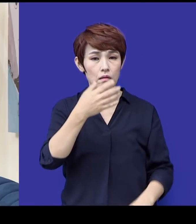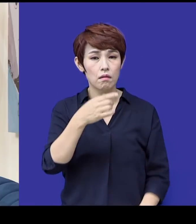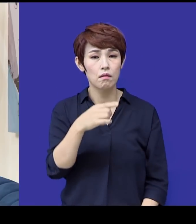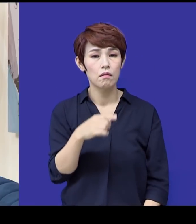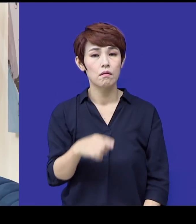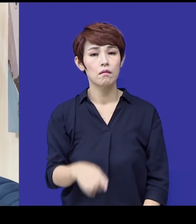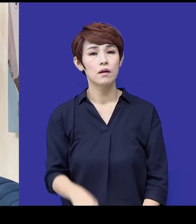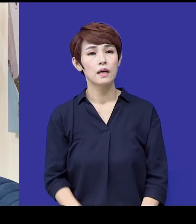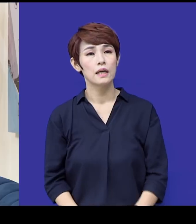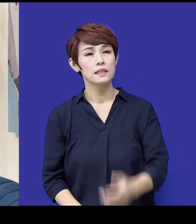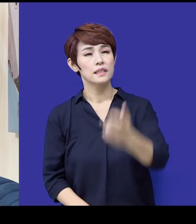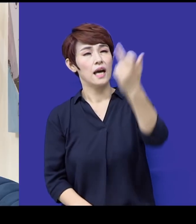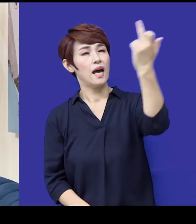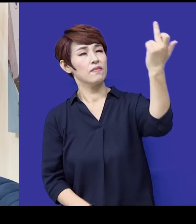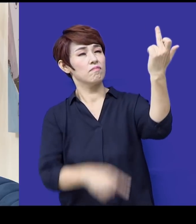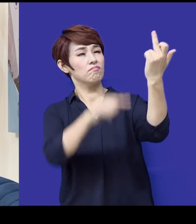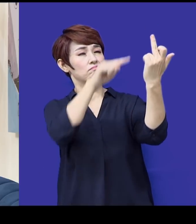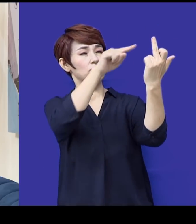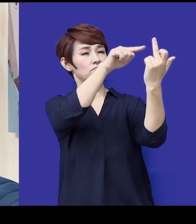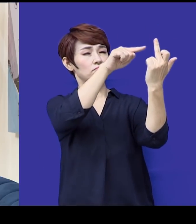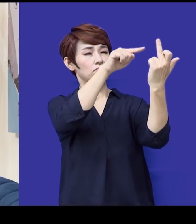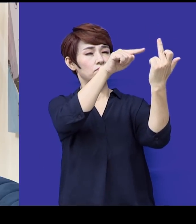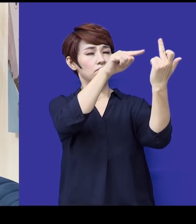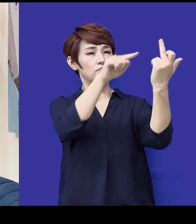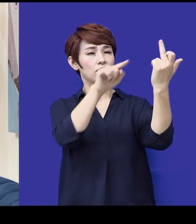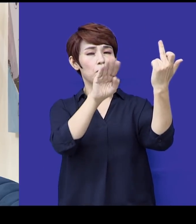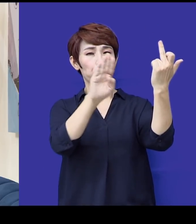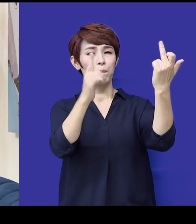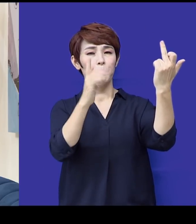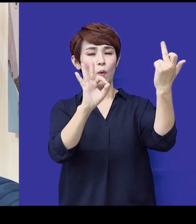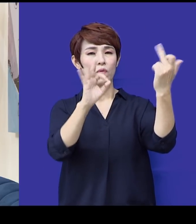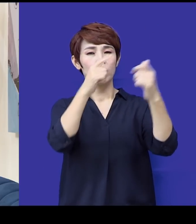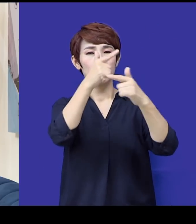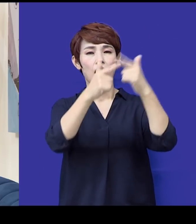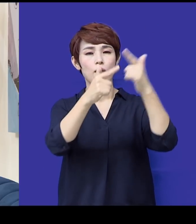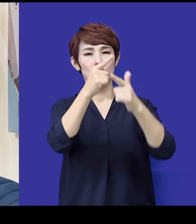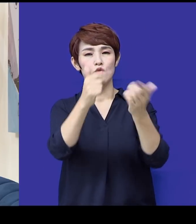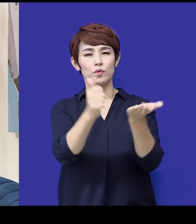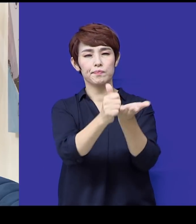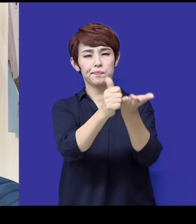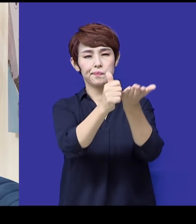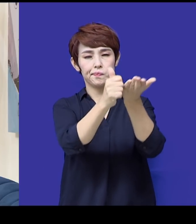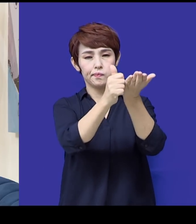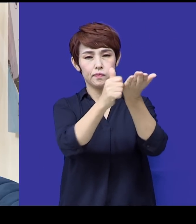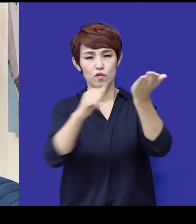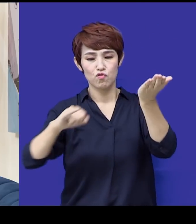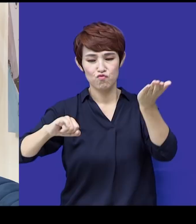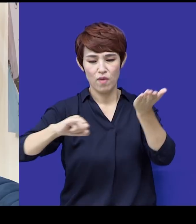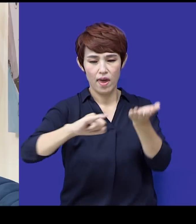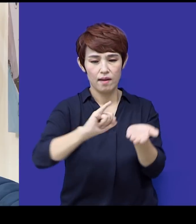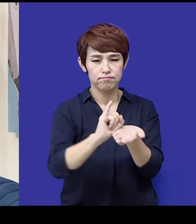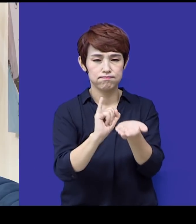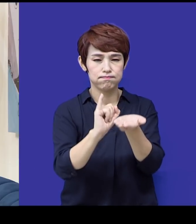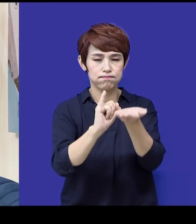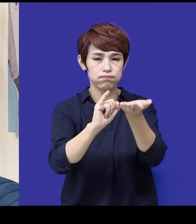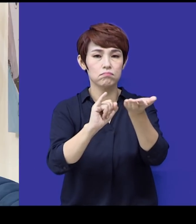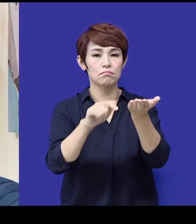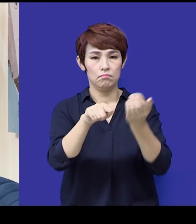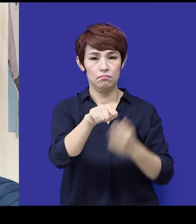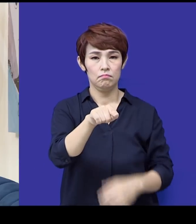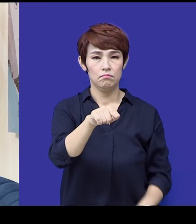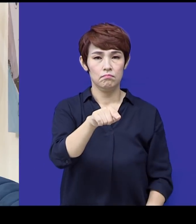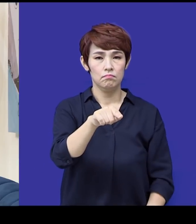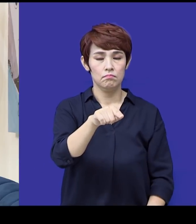위에서 뽕나무를 키우면서 누에를 굿즈를 이제 키우고 그러더라고요. 네. 거기를